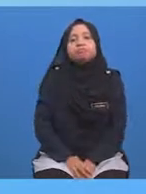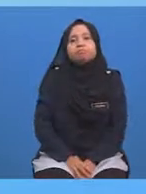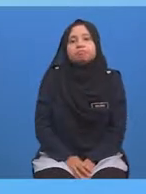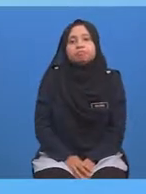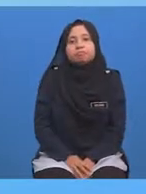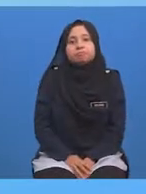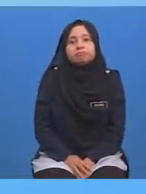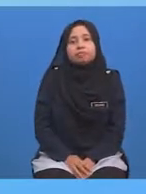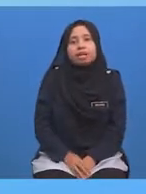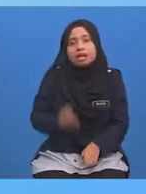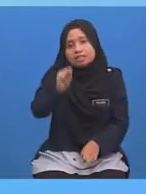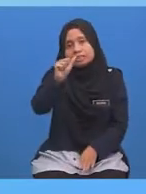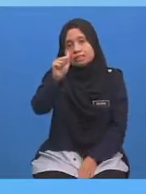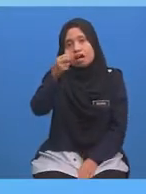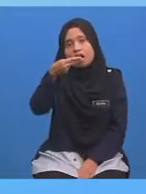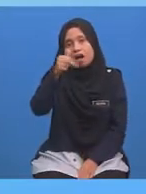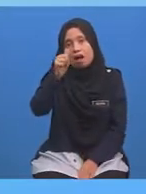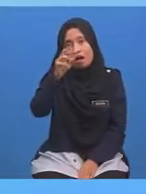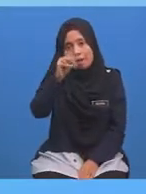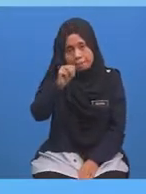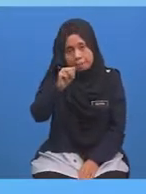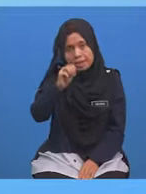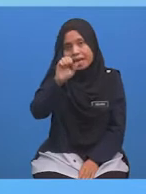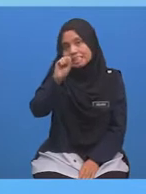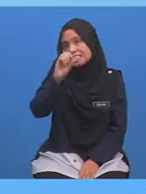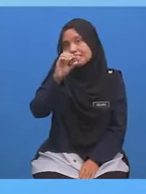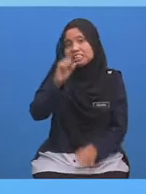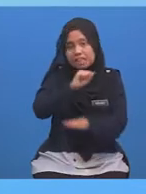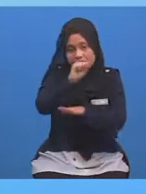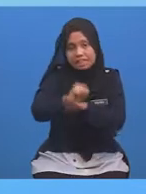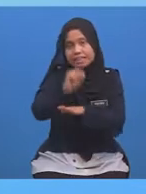lain. Saham syarikat sendirian berhad ini